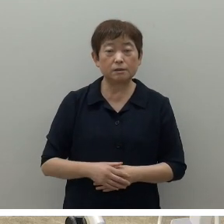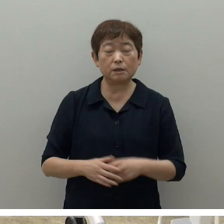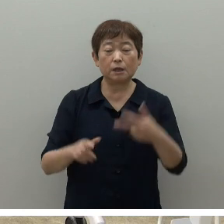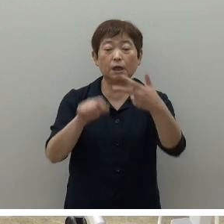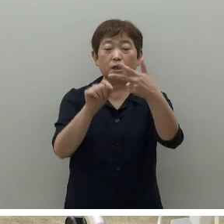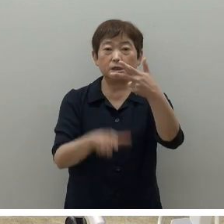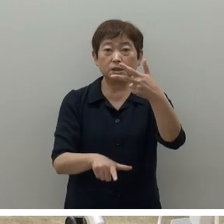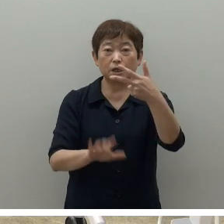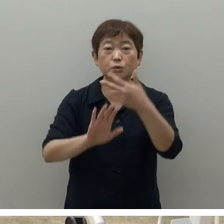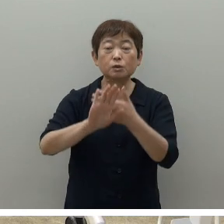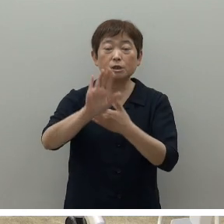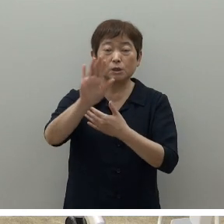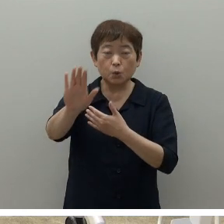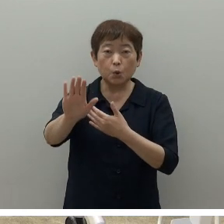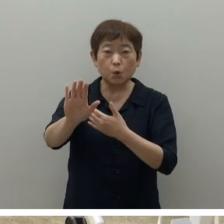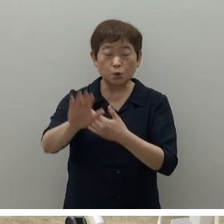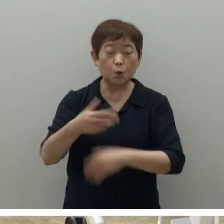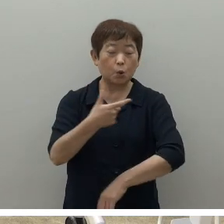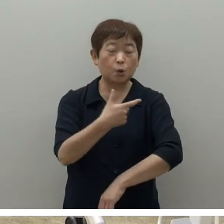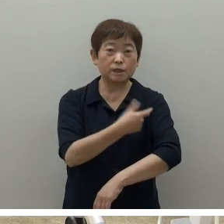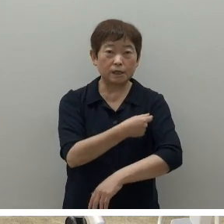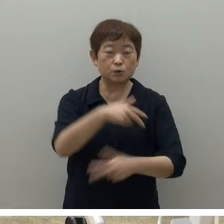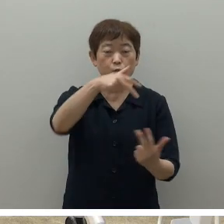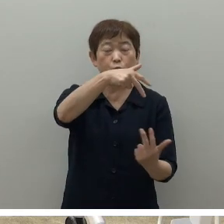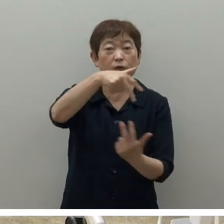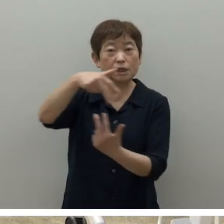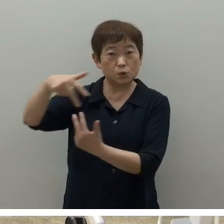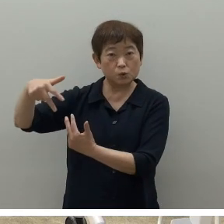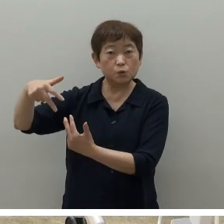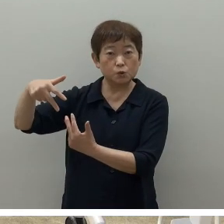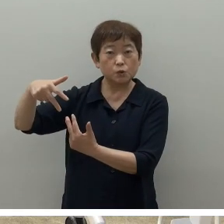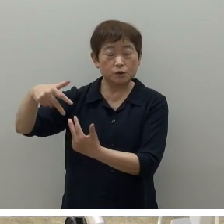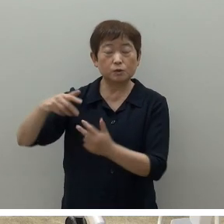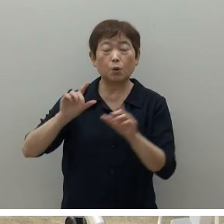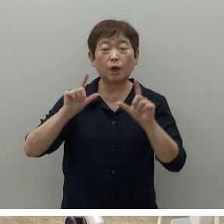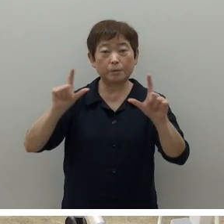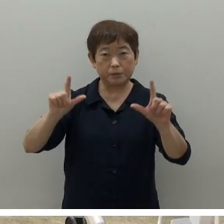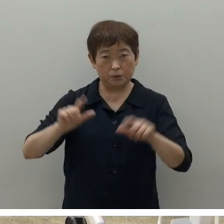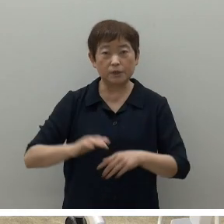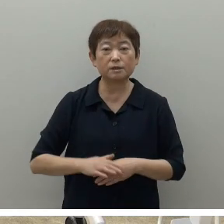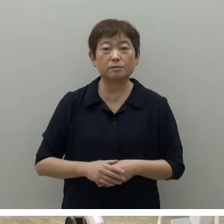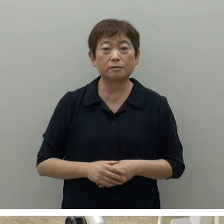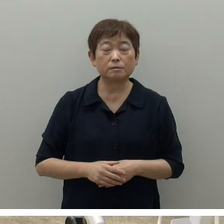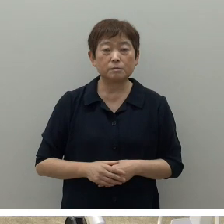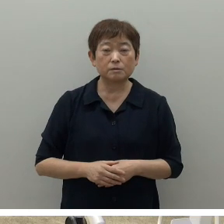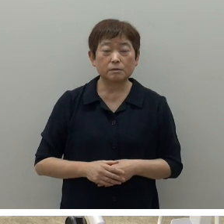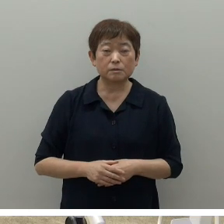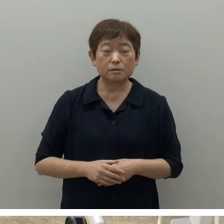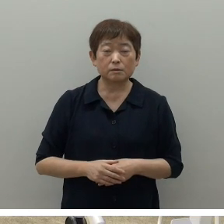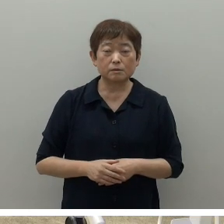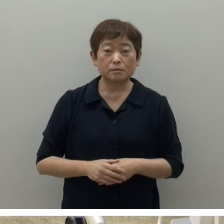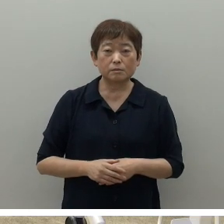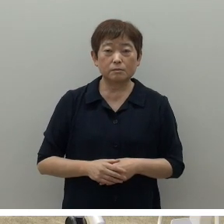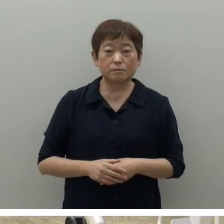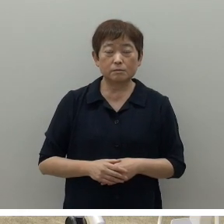次に、7月以降の接種スケジュールにつきまして発表させていただきます。